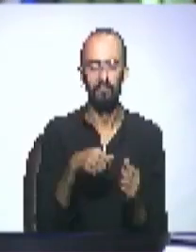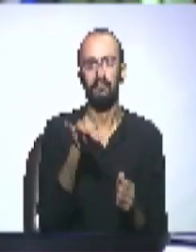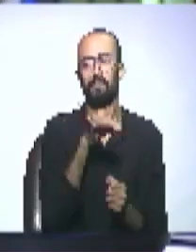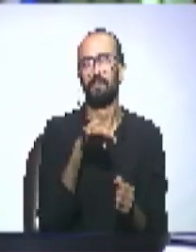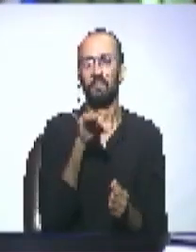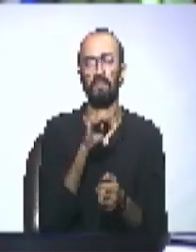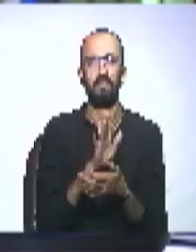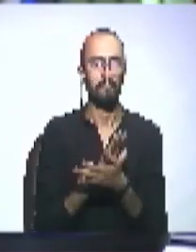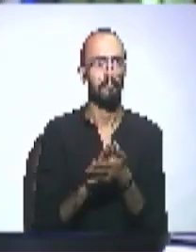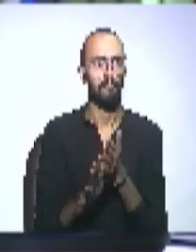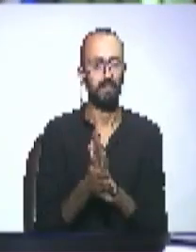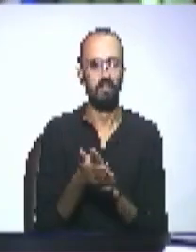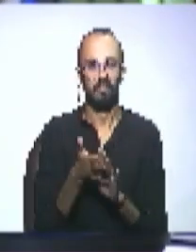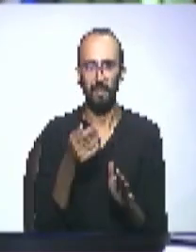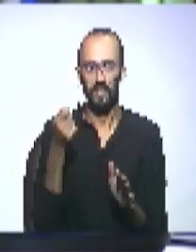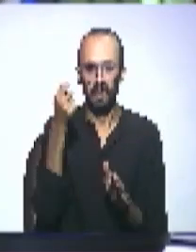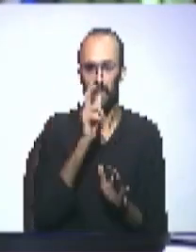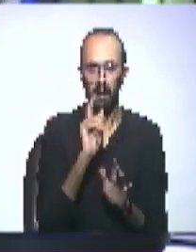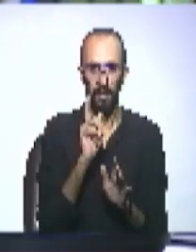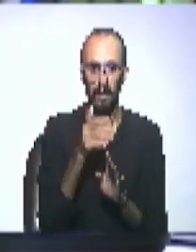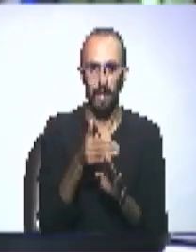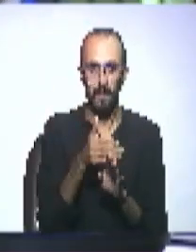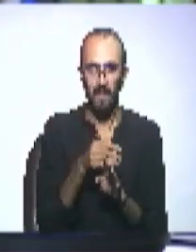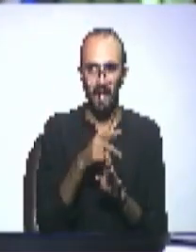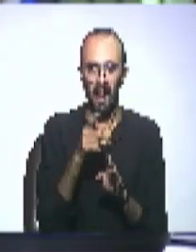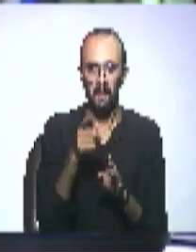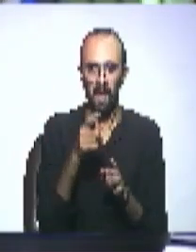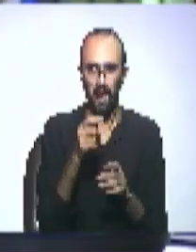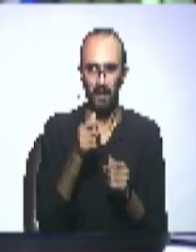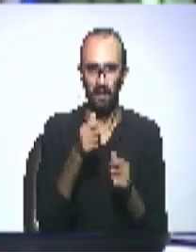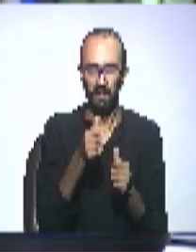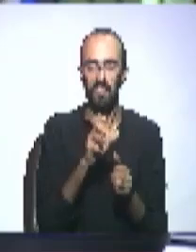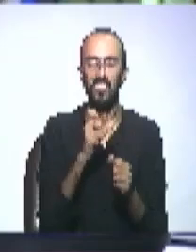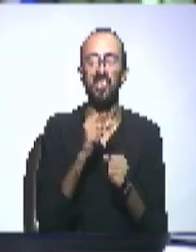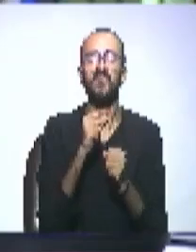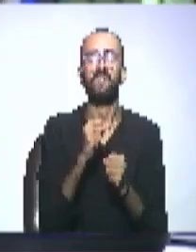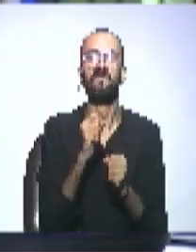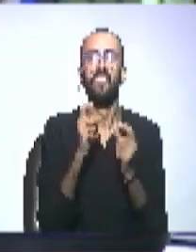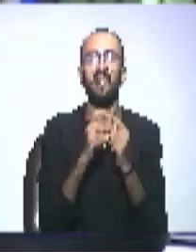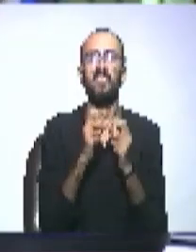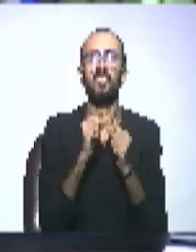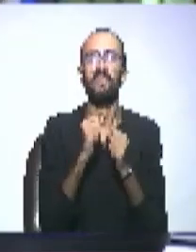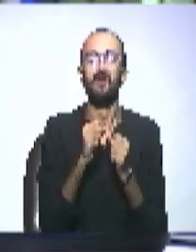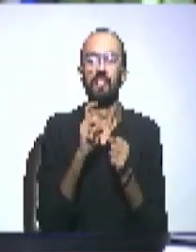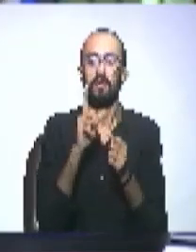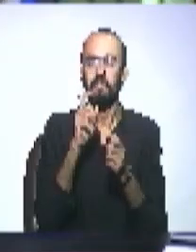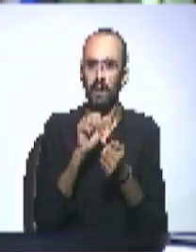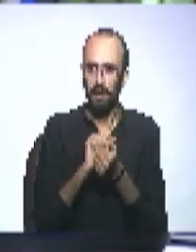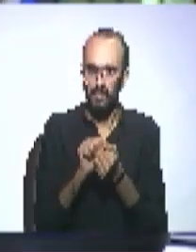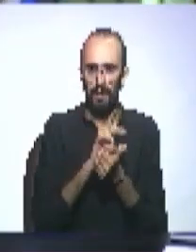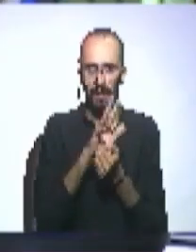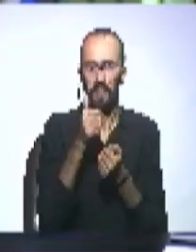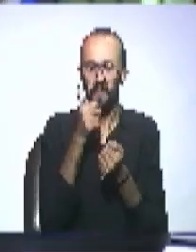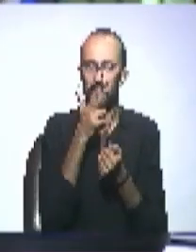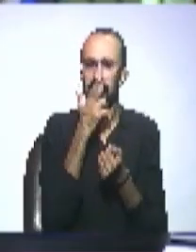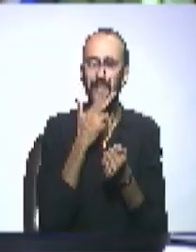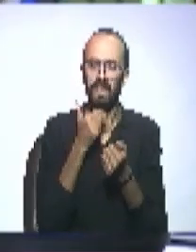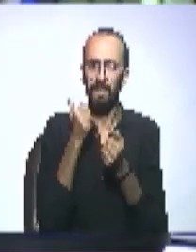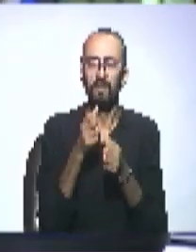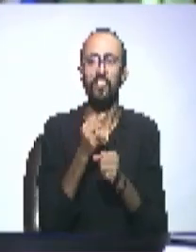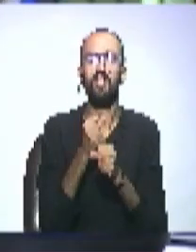ما بنحطش عليه اي اضافات. بس اهم حاجه قبل ما تفرمي اللحمه بتاع الفراخ تكون ناشفه، يعني تكوني نقعتيها وغسلتيها وتمام وكله